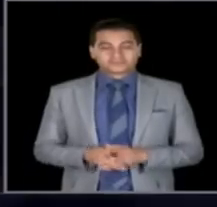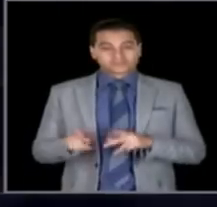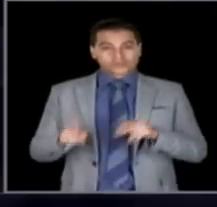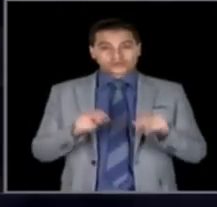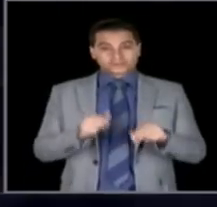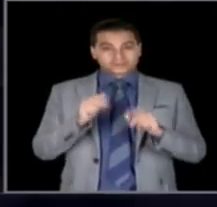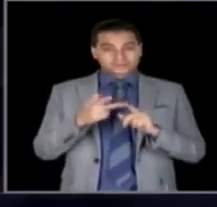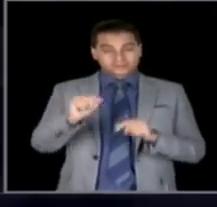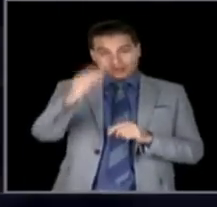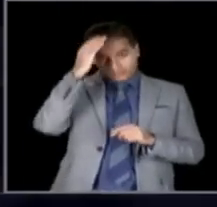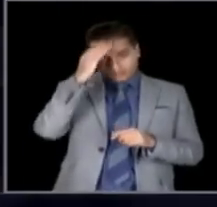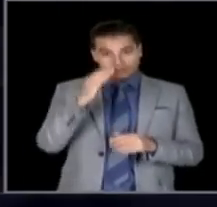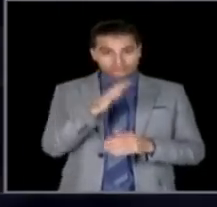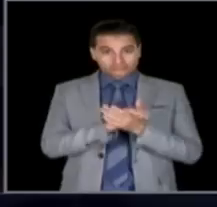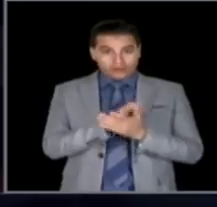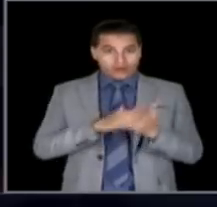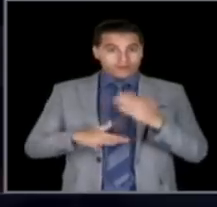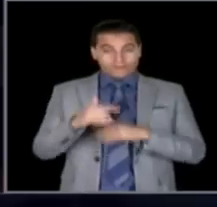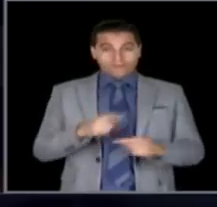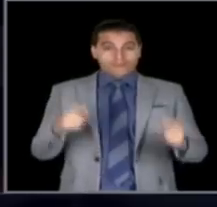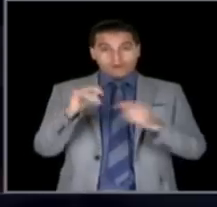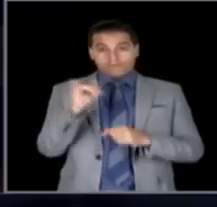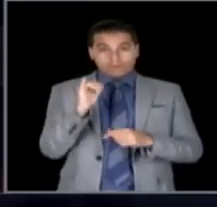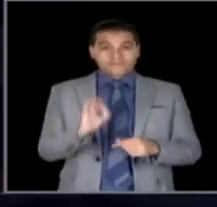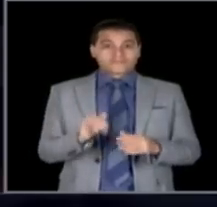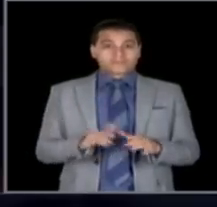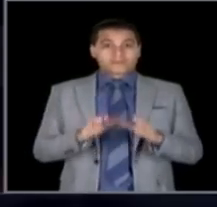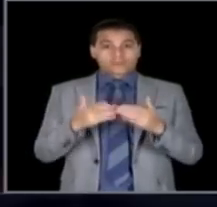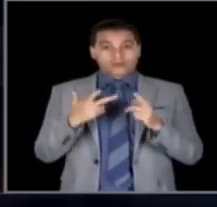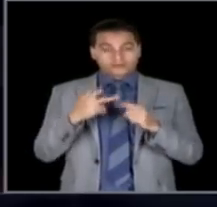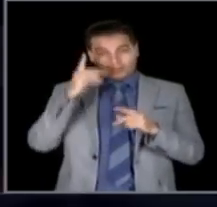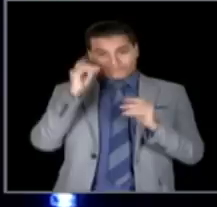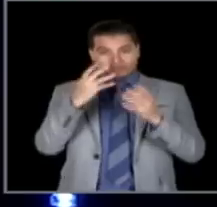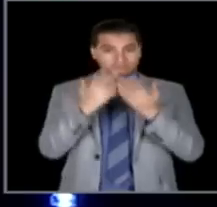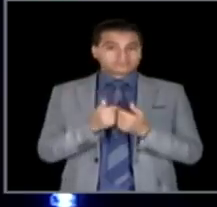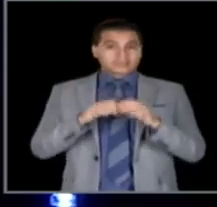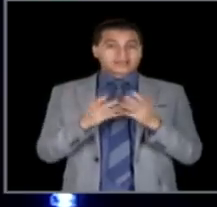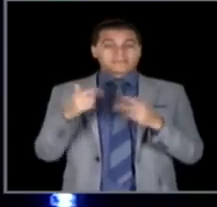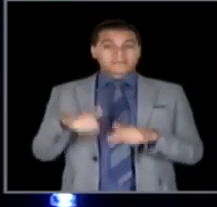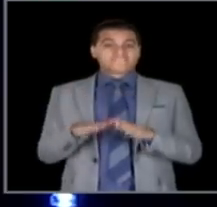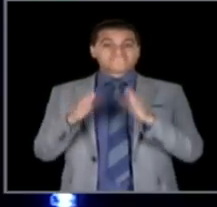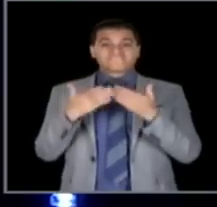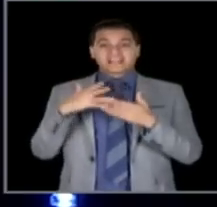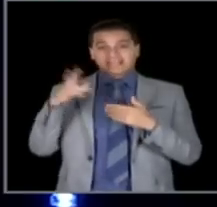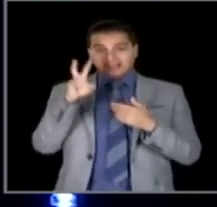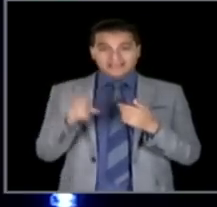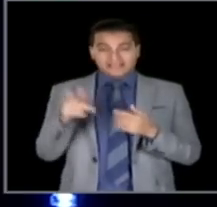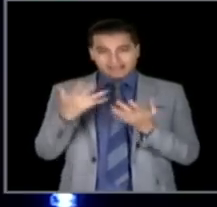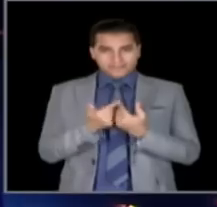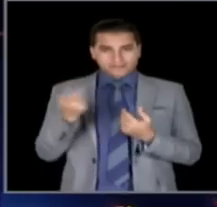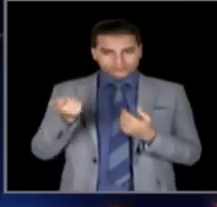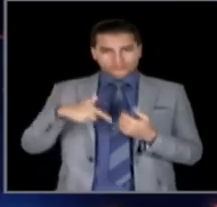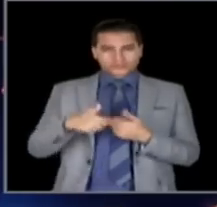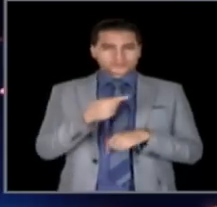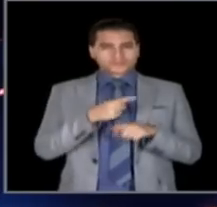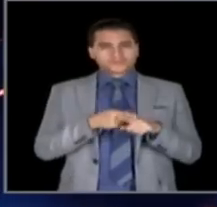الموسم الثالث عباقرة الأصحاب، ومباراة مهمة في المجموعة الثالثة، وهفكركم بالنتيجة. فريق النيل